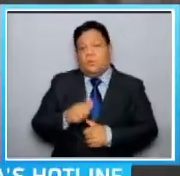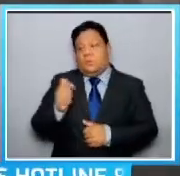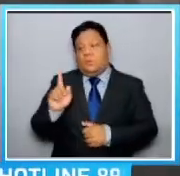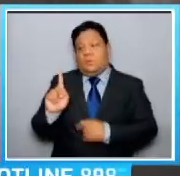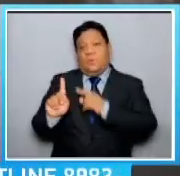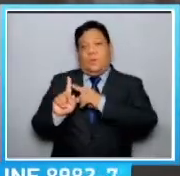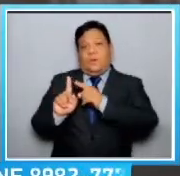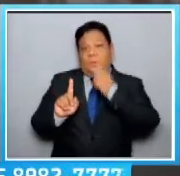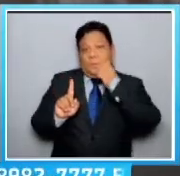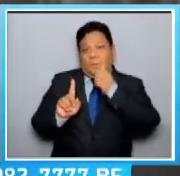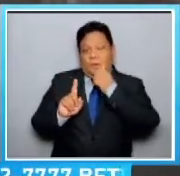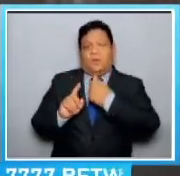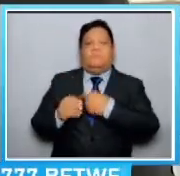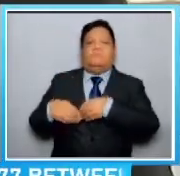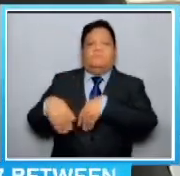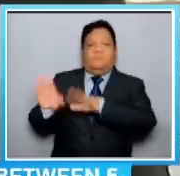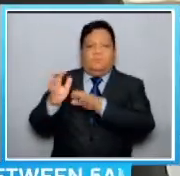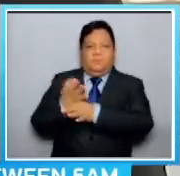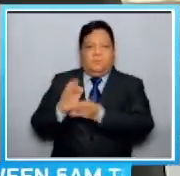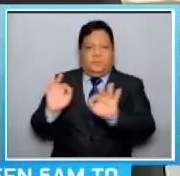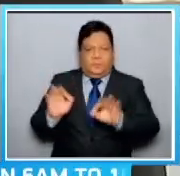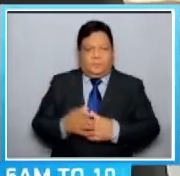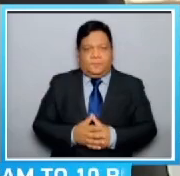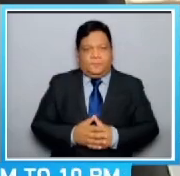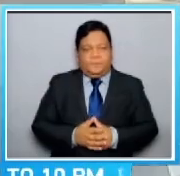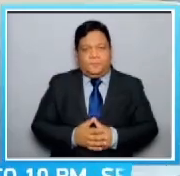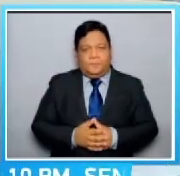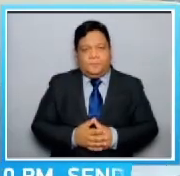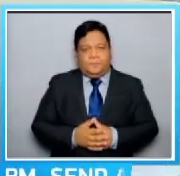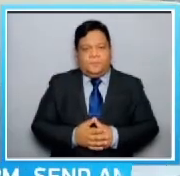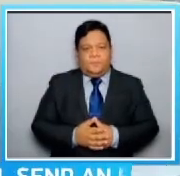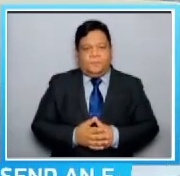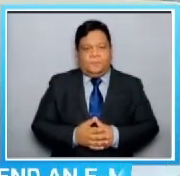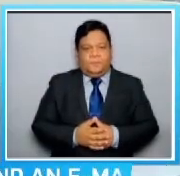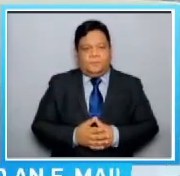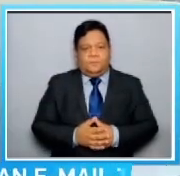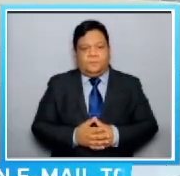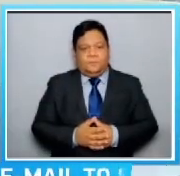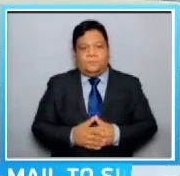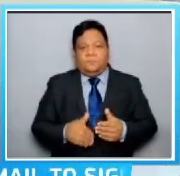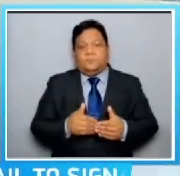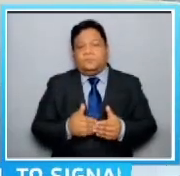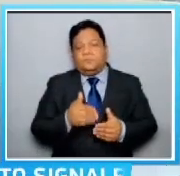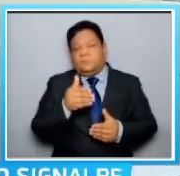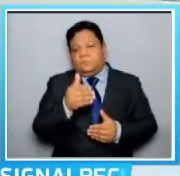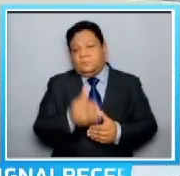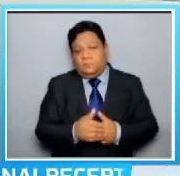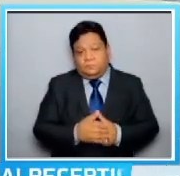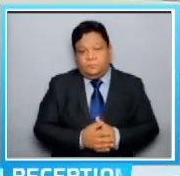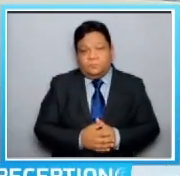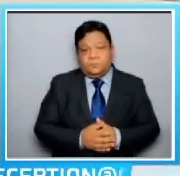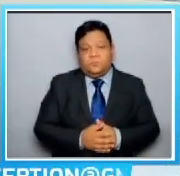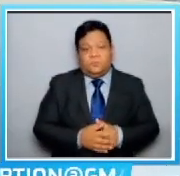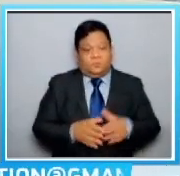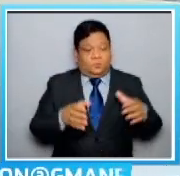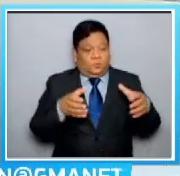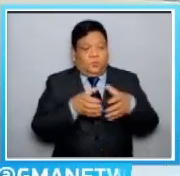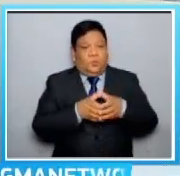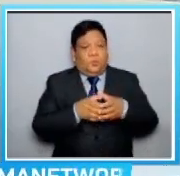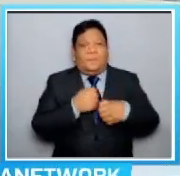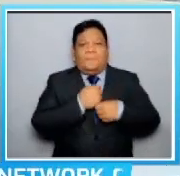babae. John Consulta, GMA News. Iginiit ng grupo ng sugar miller sa bansa na